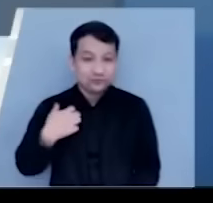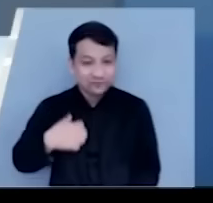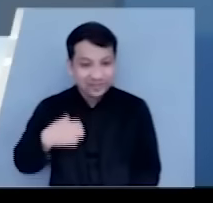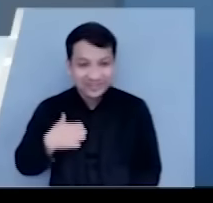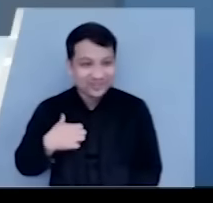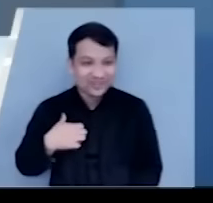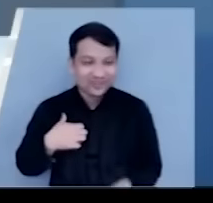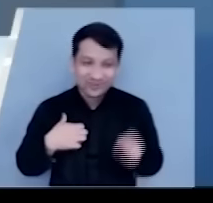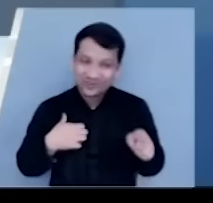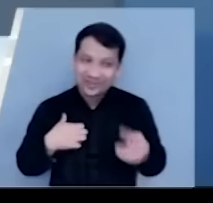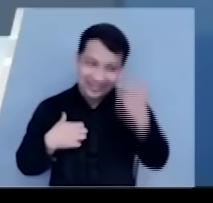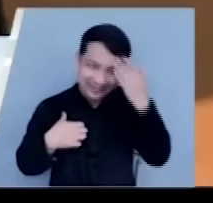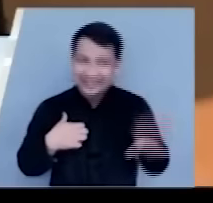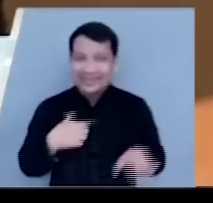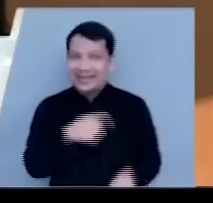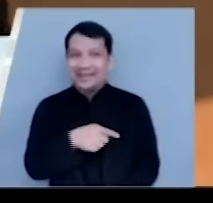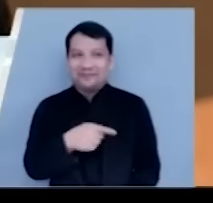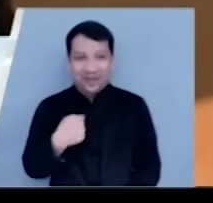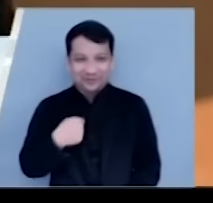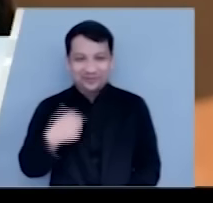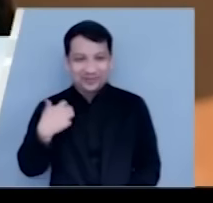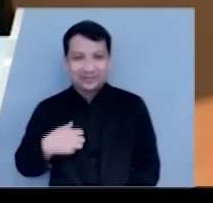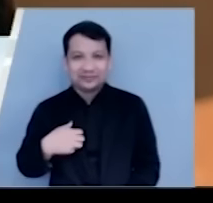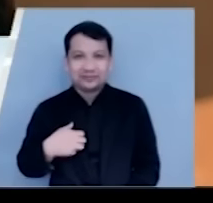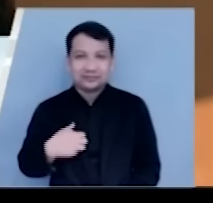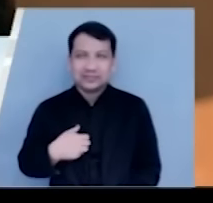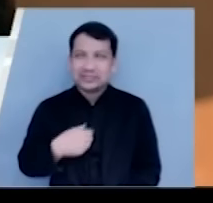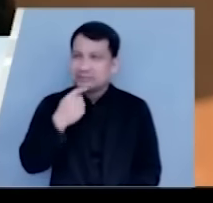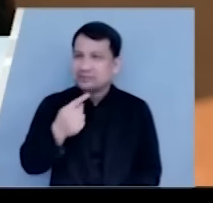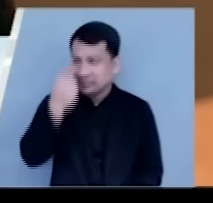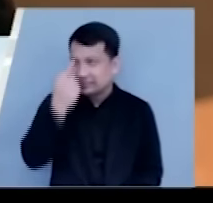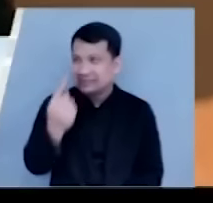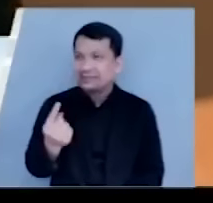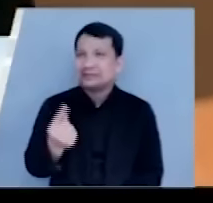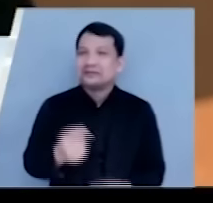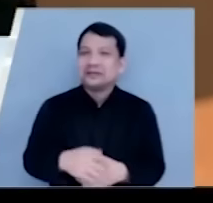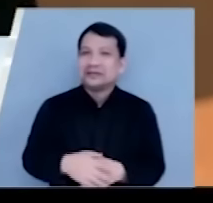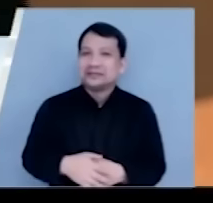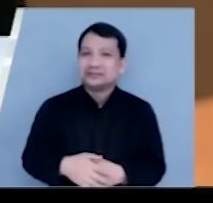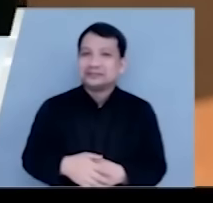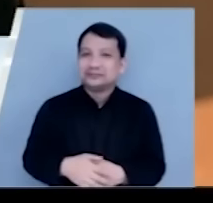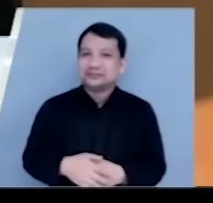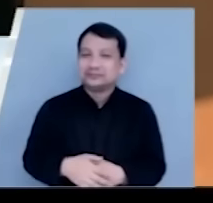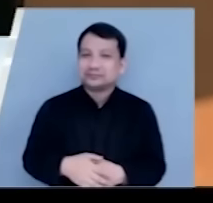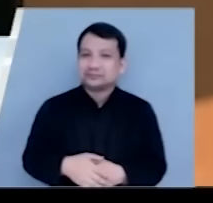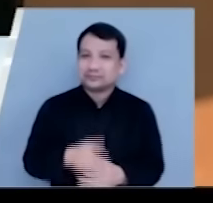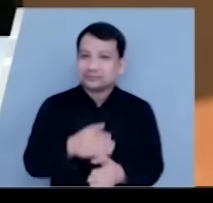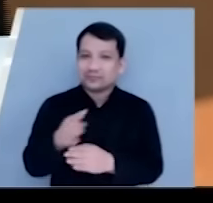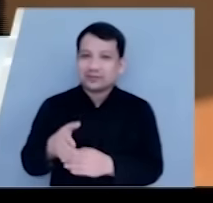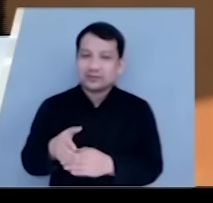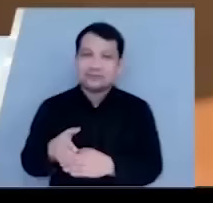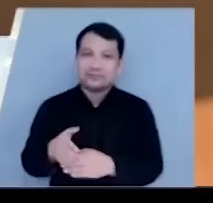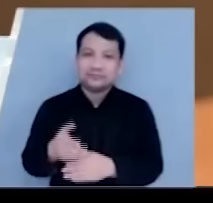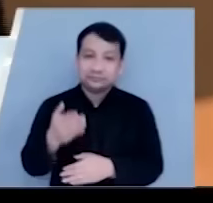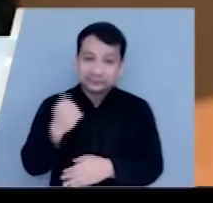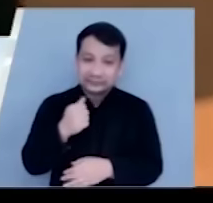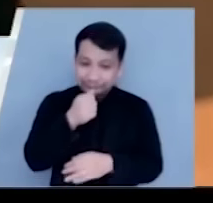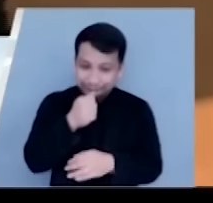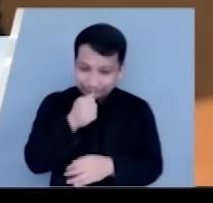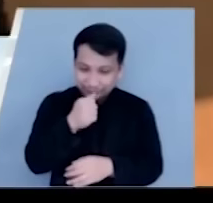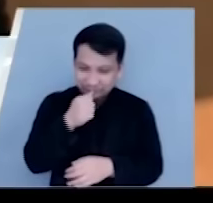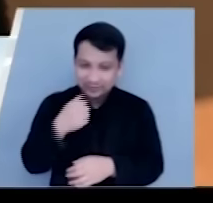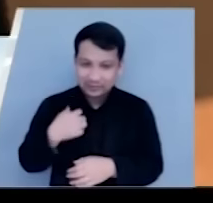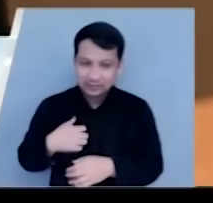One-sided love? Ganon? Hindi naman po one-sided. Kasi apparently, gusto niya din daw